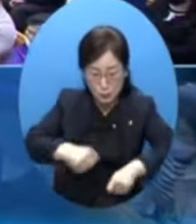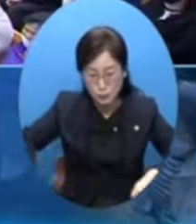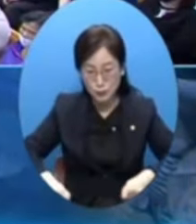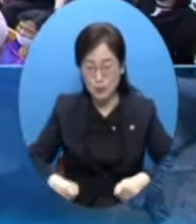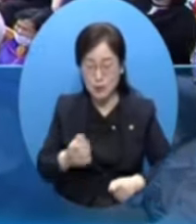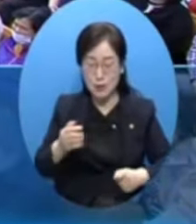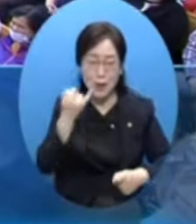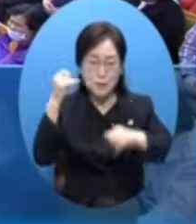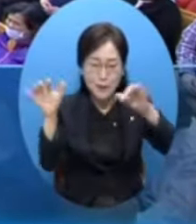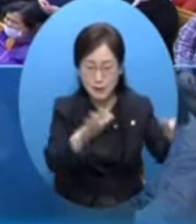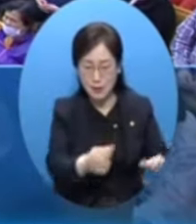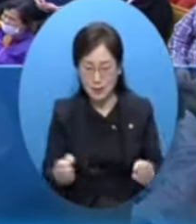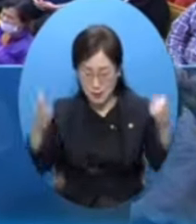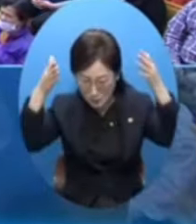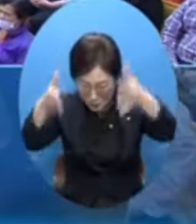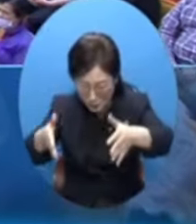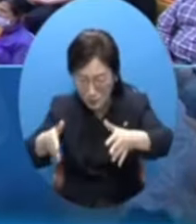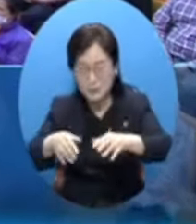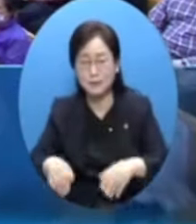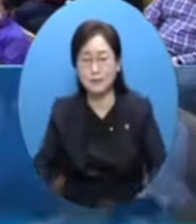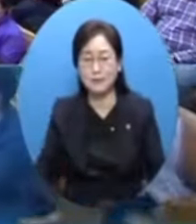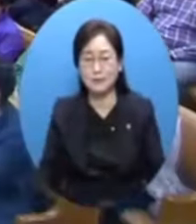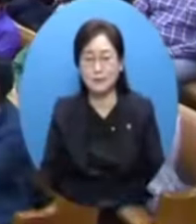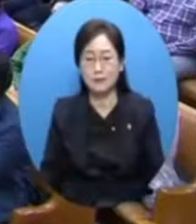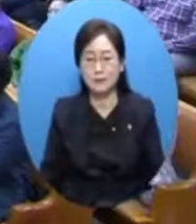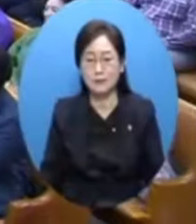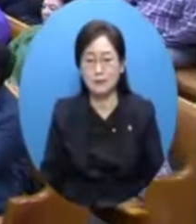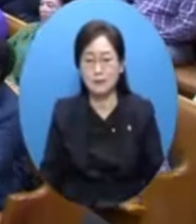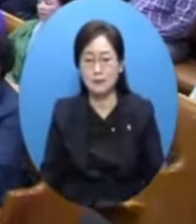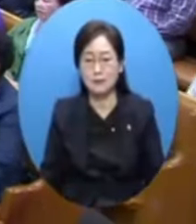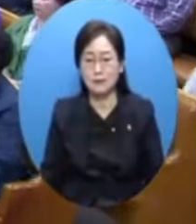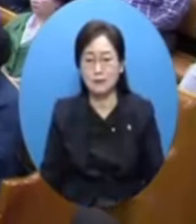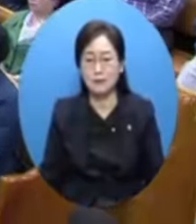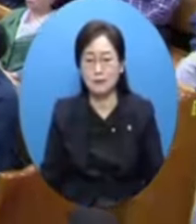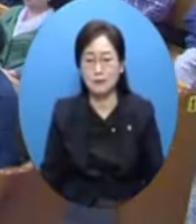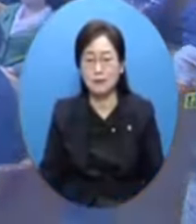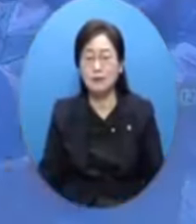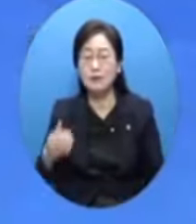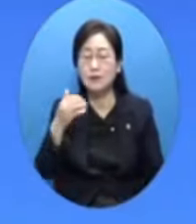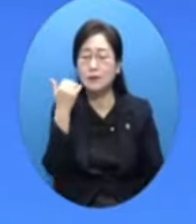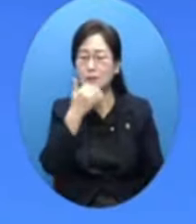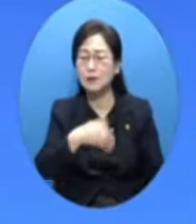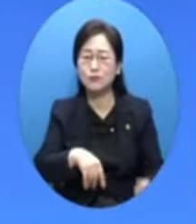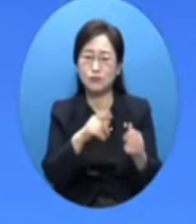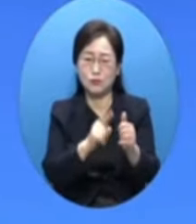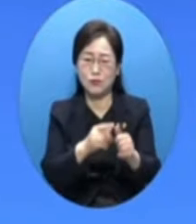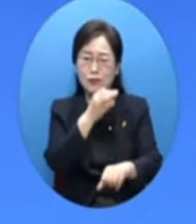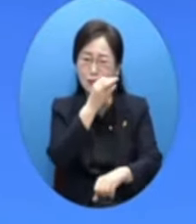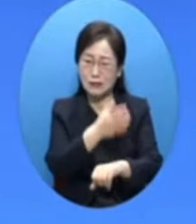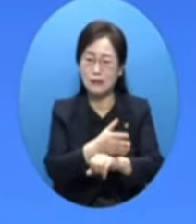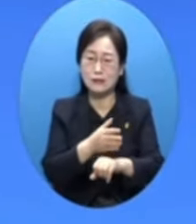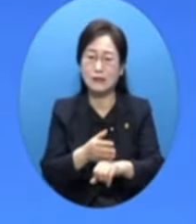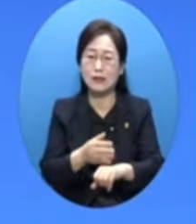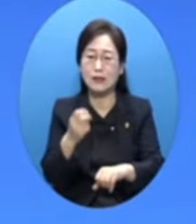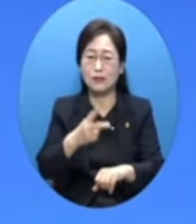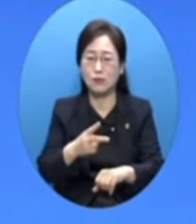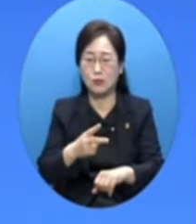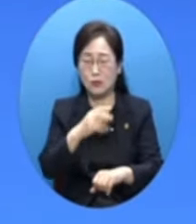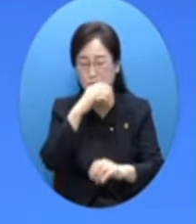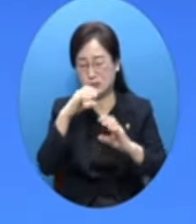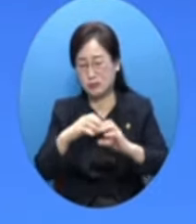바다로 뛰어내리더라. 베드로는 참 단순하고 우직하고 순수한